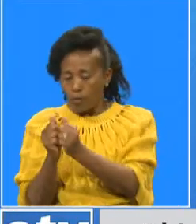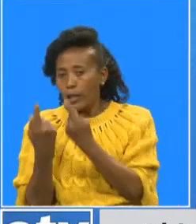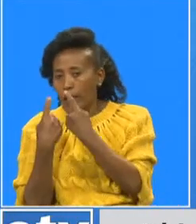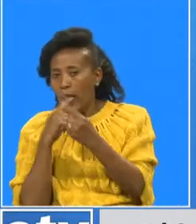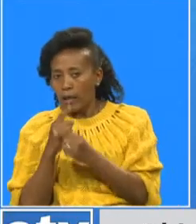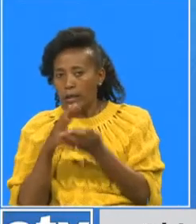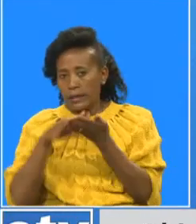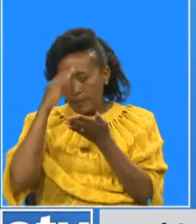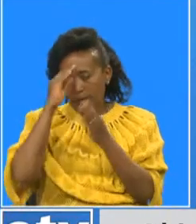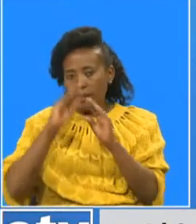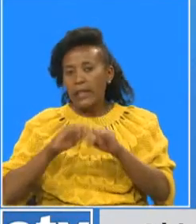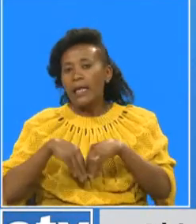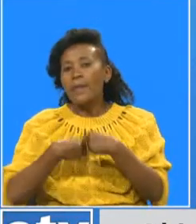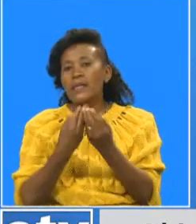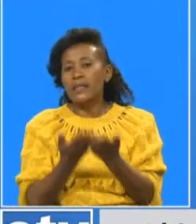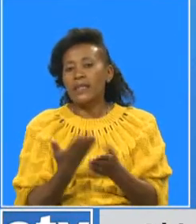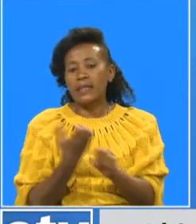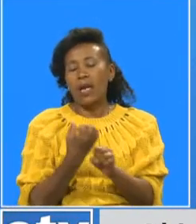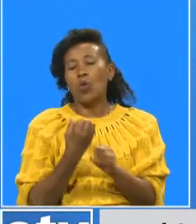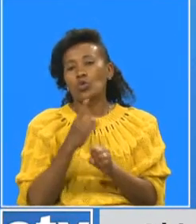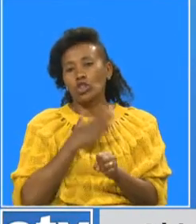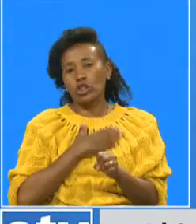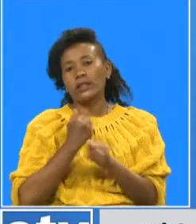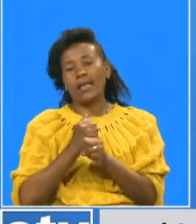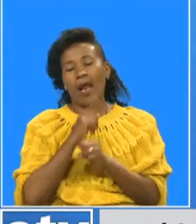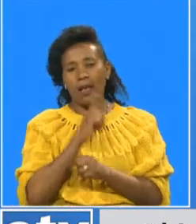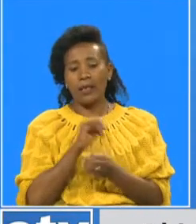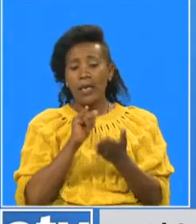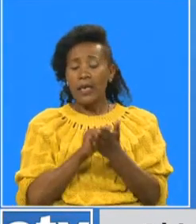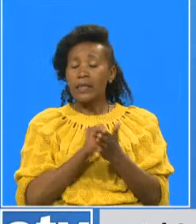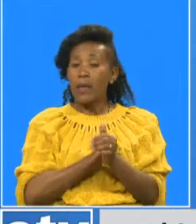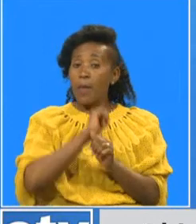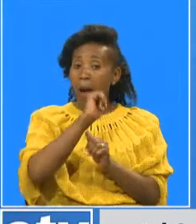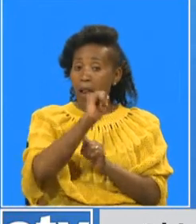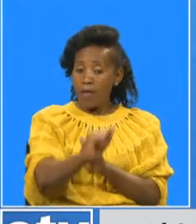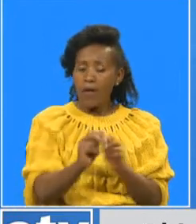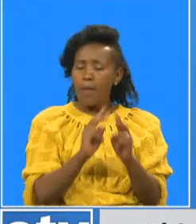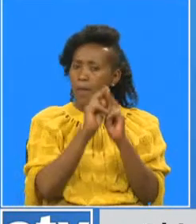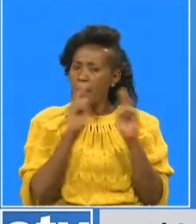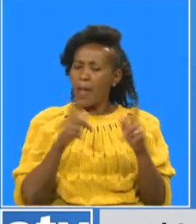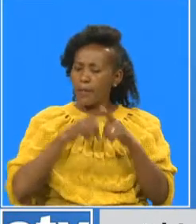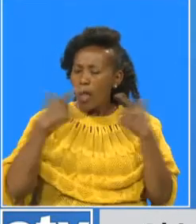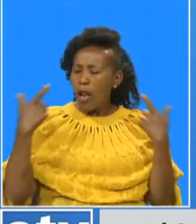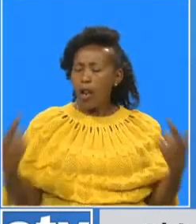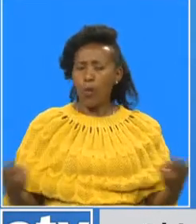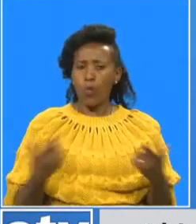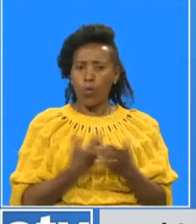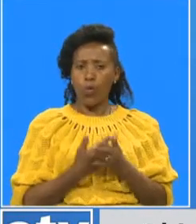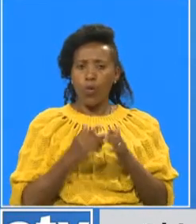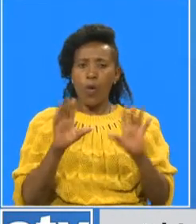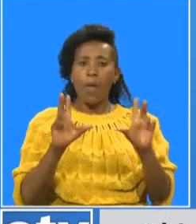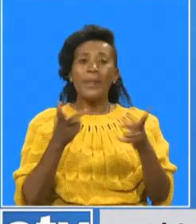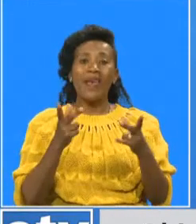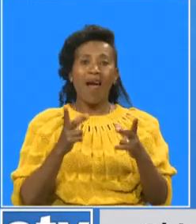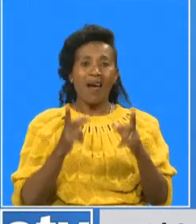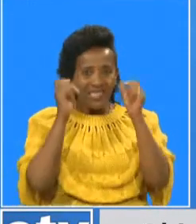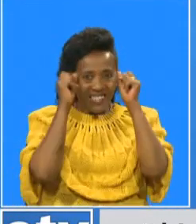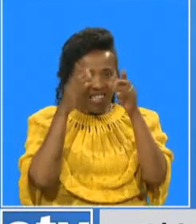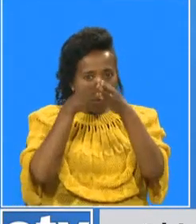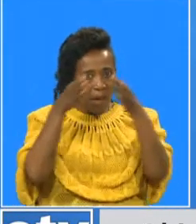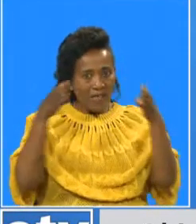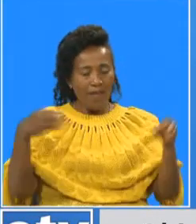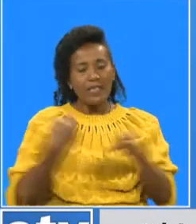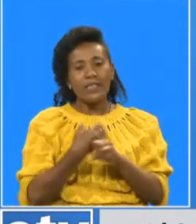ይህንን ትምህርት የመስጠት ስራዎችን እንሰራለን። ከዚህም ባለፈ በጣም ትልቁ እንትን በሚዲያ ግንዛቤ የመፍጠር